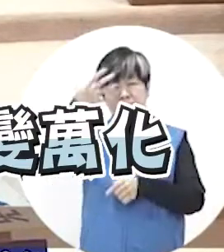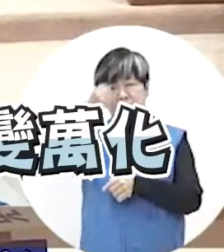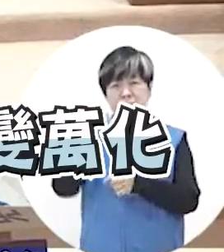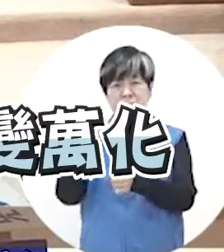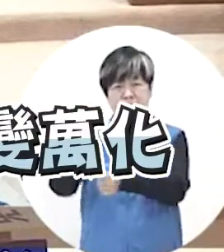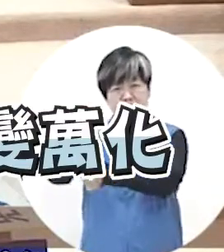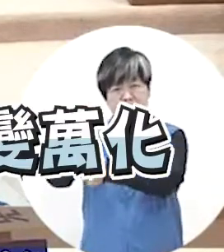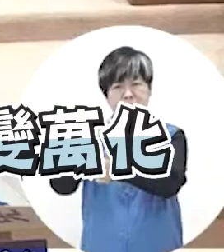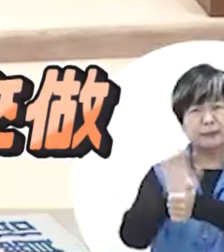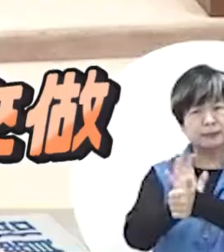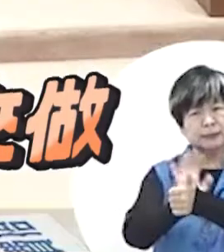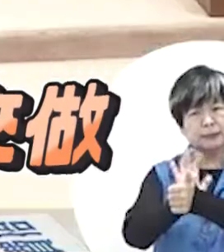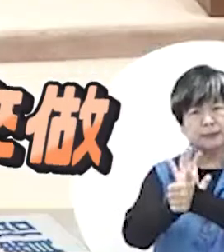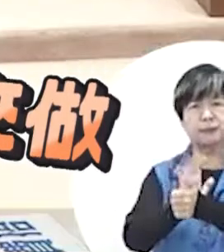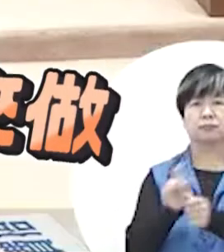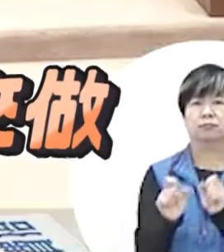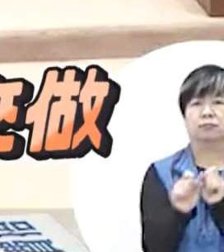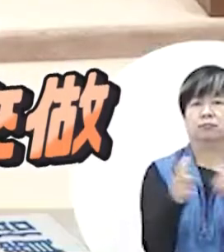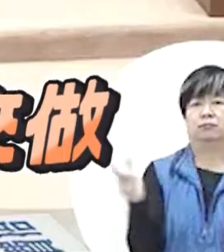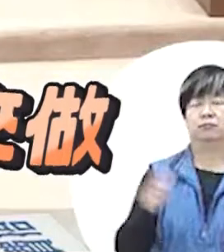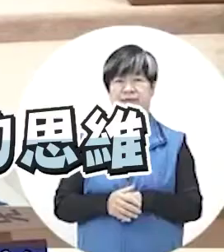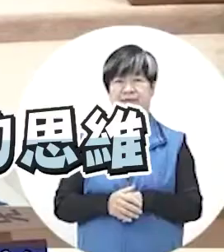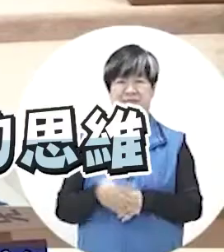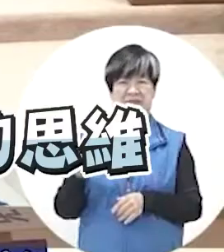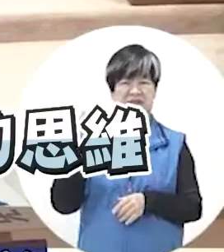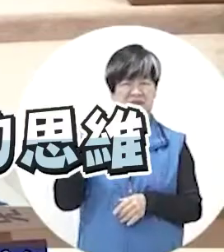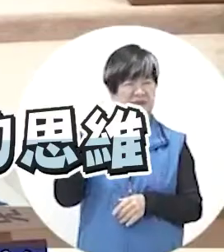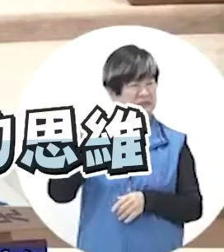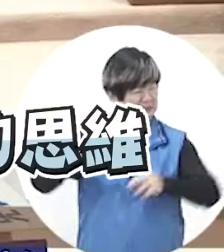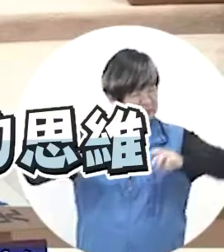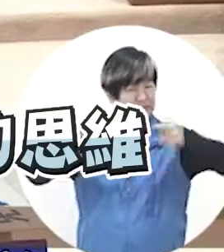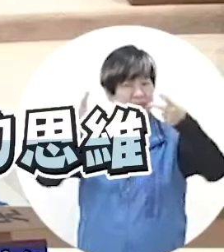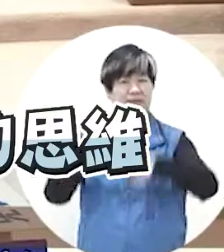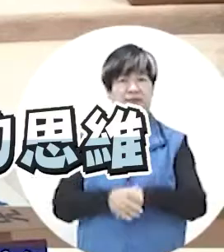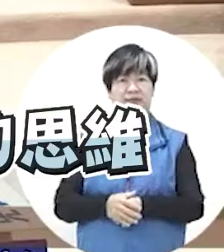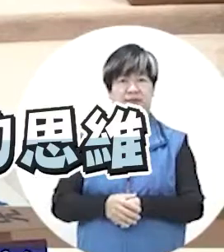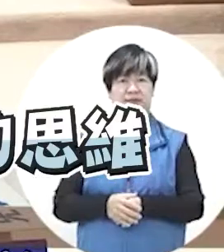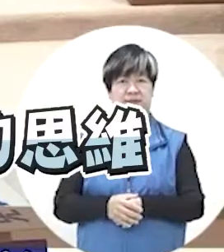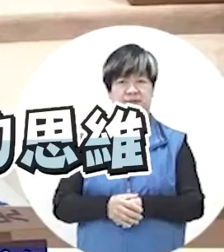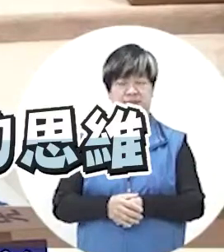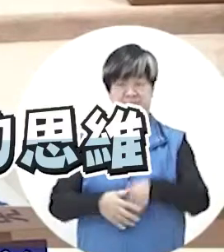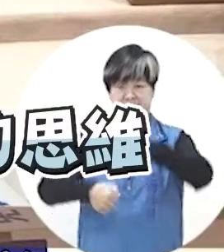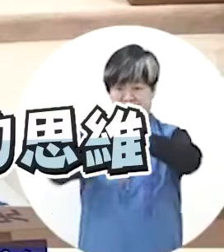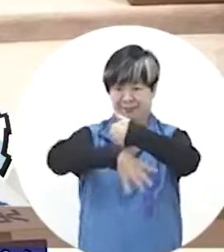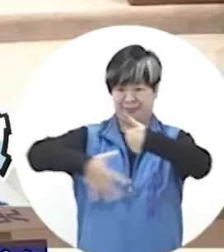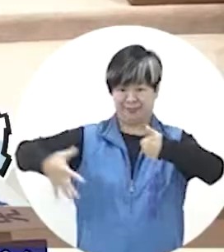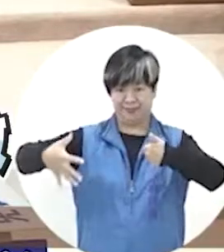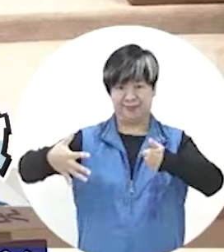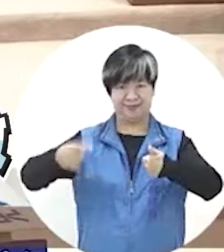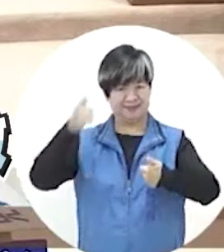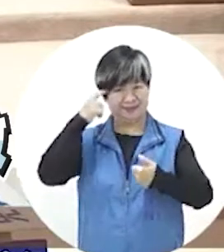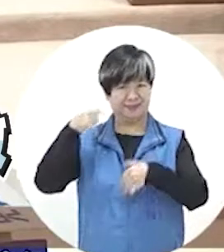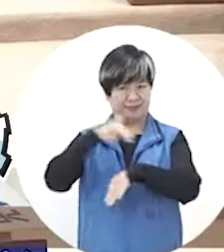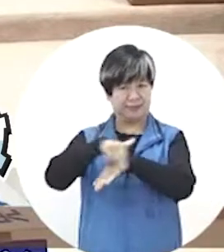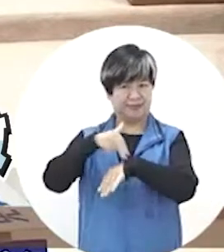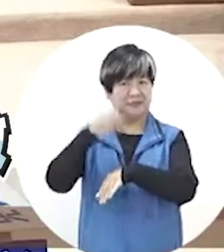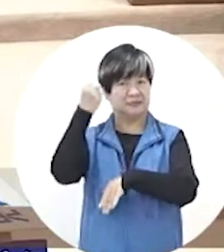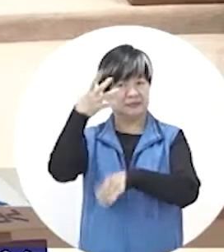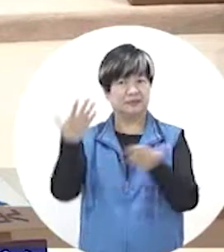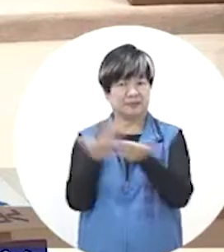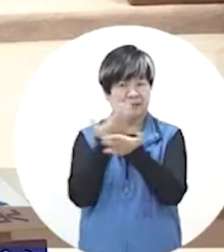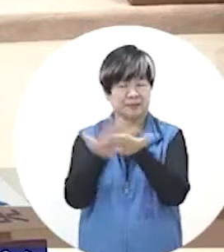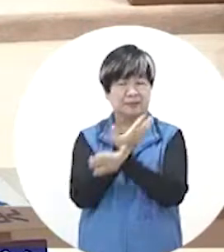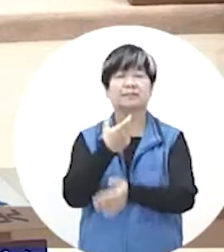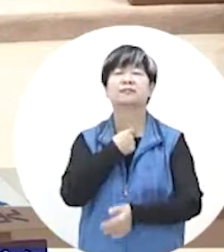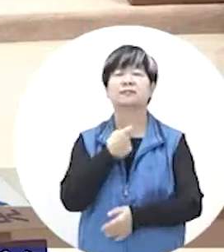元啊，千变万化，已经不能用旧思维来做，它需要整体的整合统整的思维，而且要新的思维来做。所以